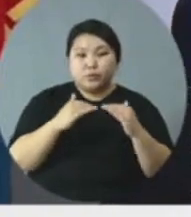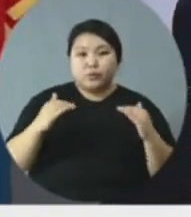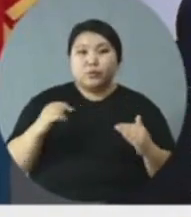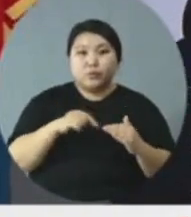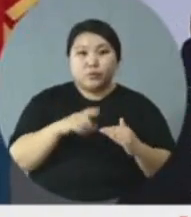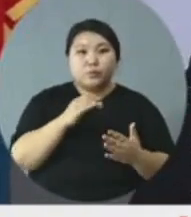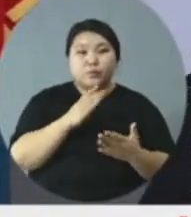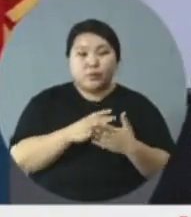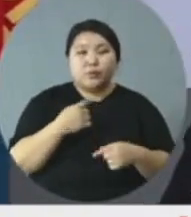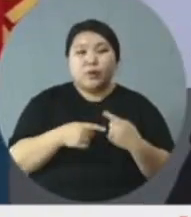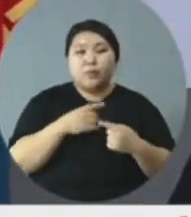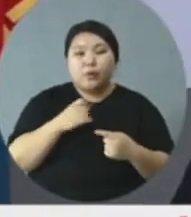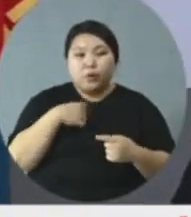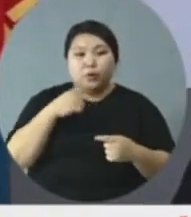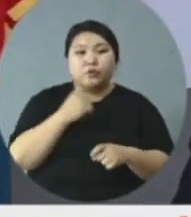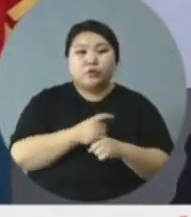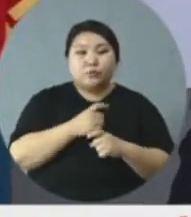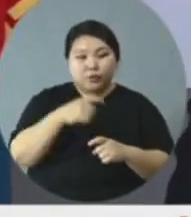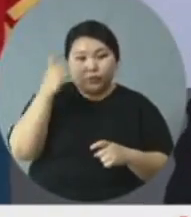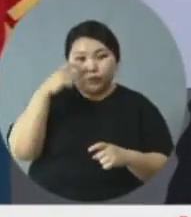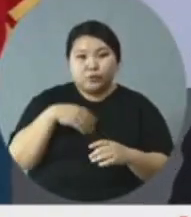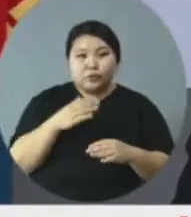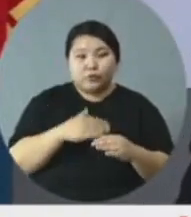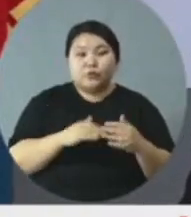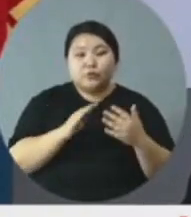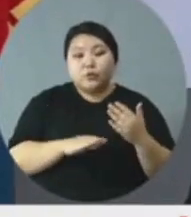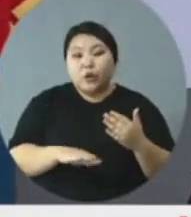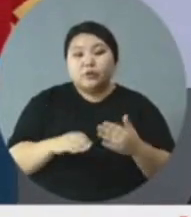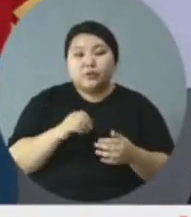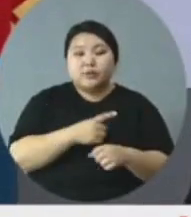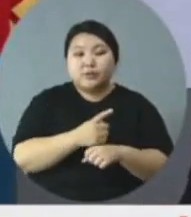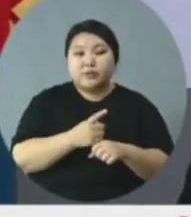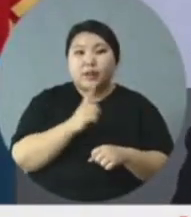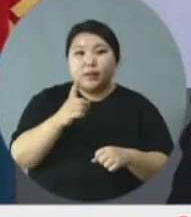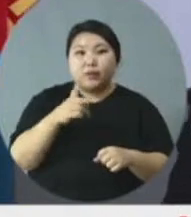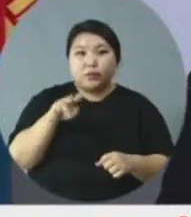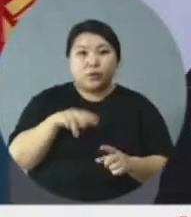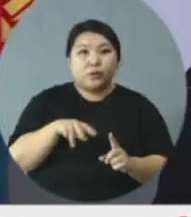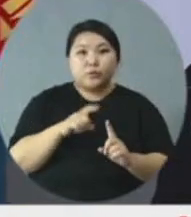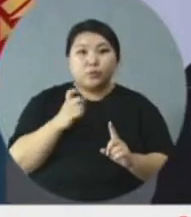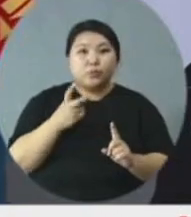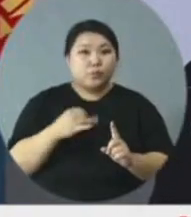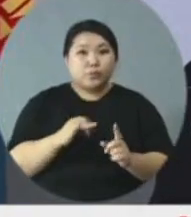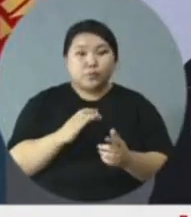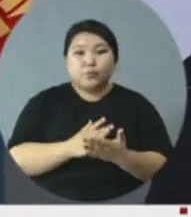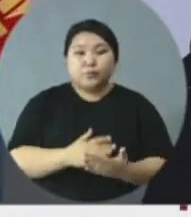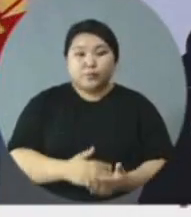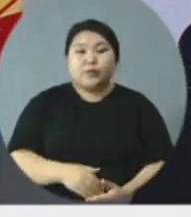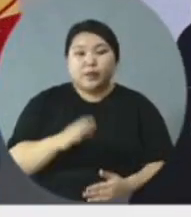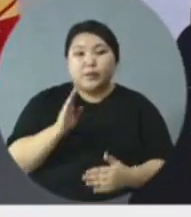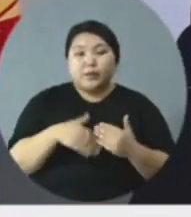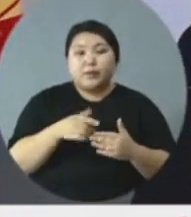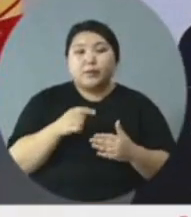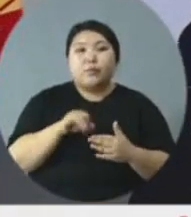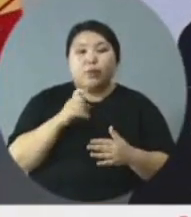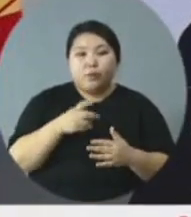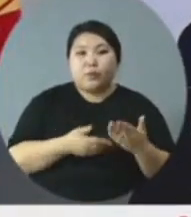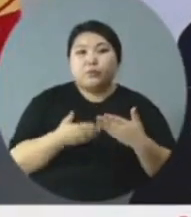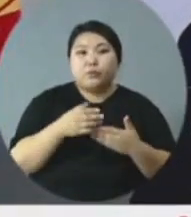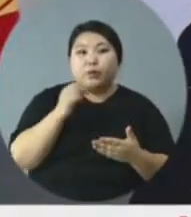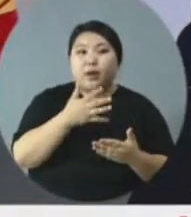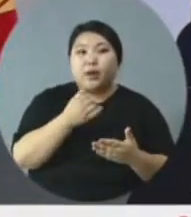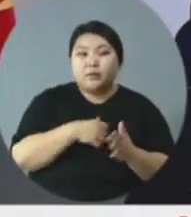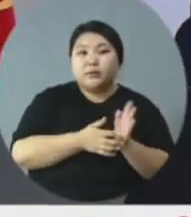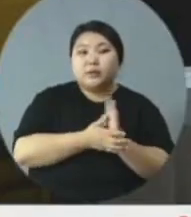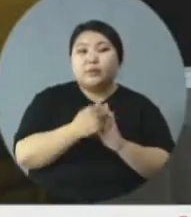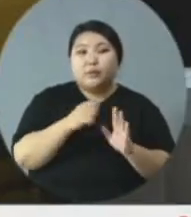төв шинжилэл байна л да. Тухайлбал хөдөлмөрийн үйлсний доод хэмжээ ихэд цагийн одоо 1 доллар шүрэхгүй шүү дээ. Тэгэхээр энэ бол аюулгүй худалдаа